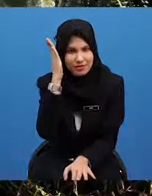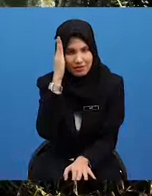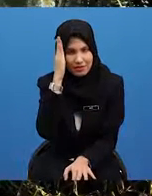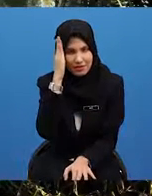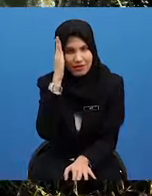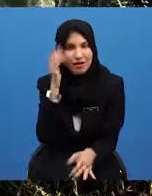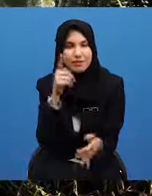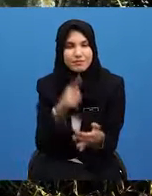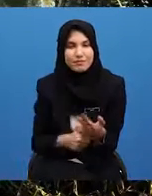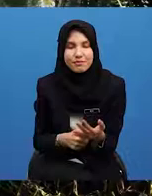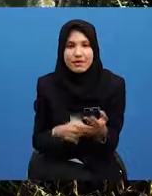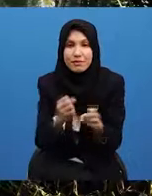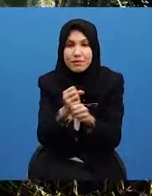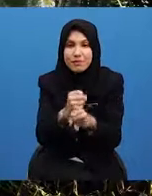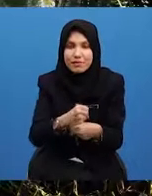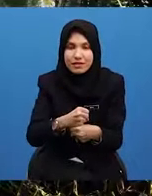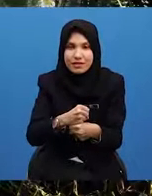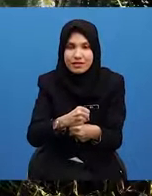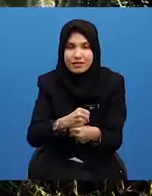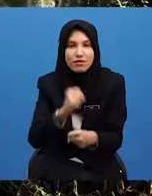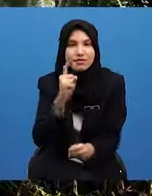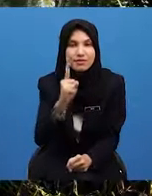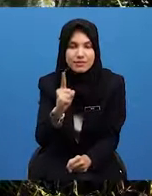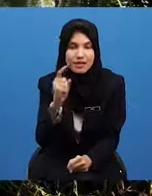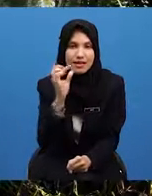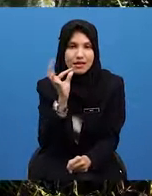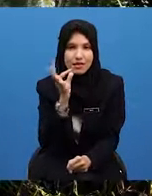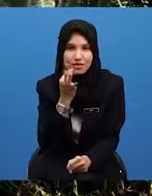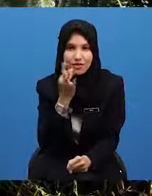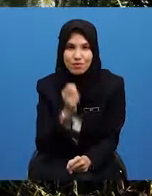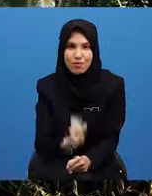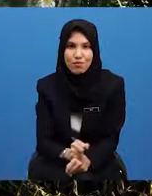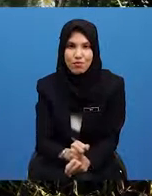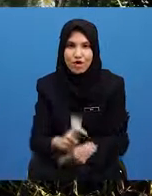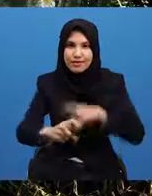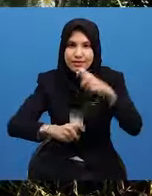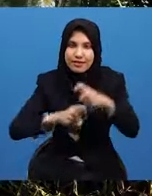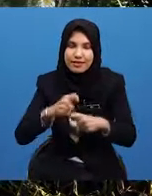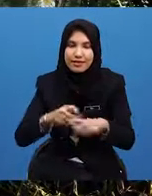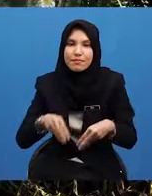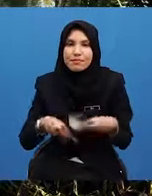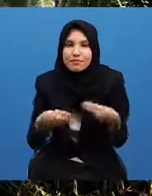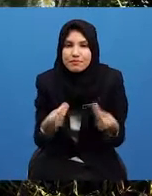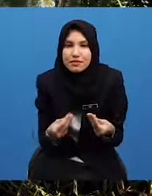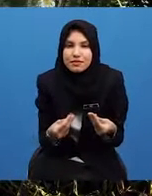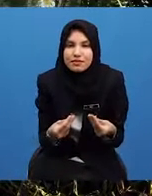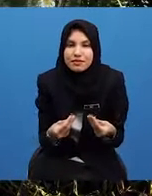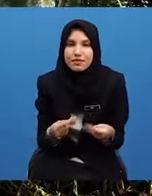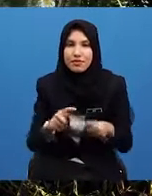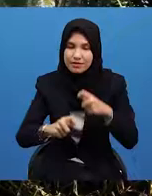komponen yang membentuk sebuah takal dan bagaimana sebuah takal